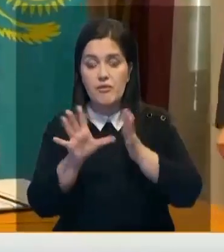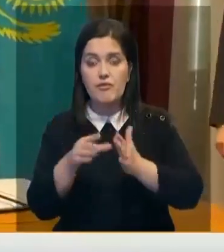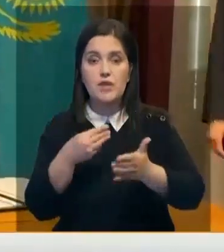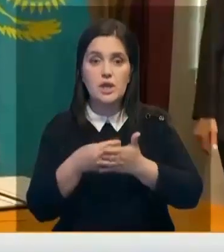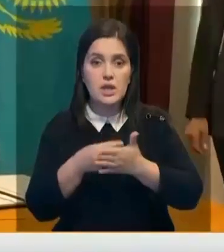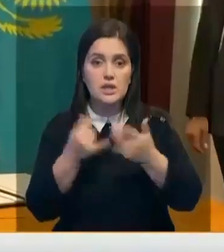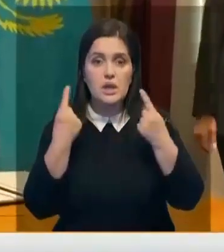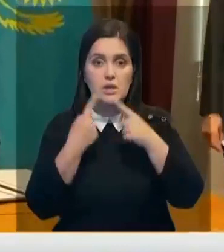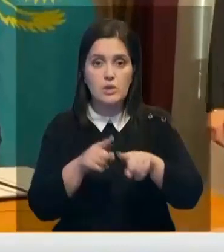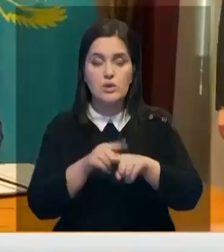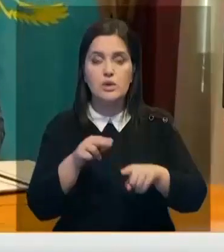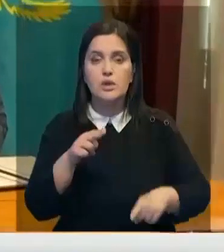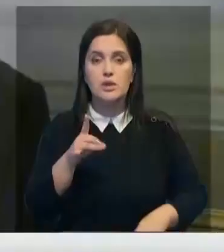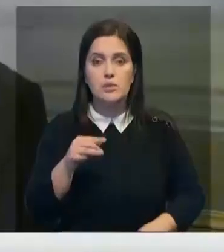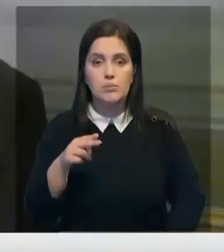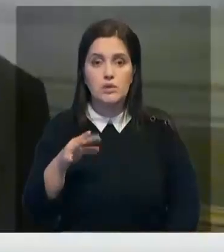а также криптовалют.